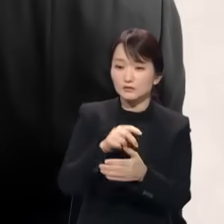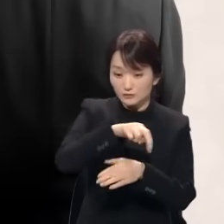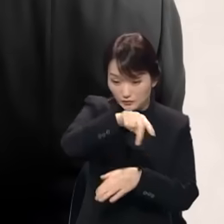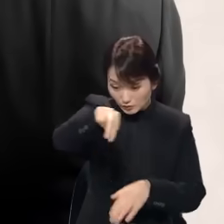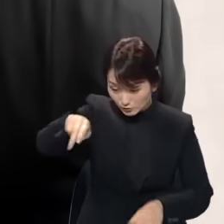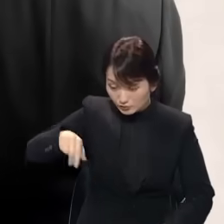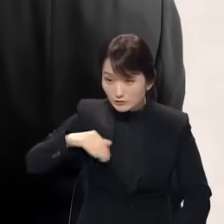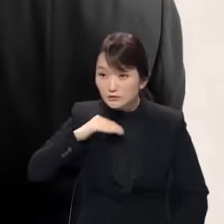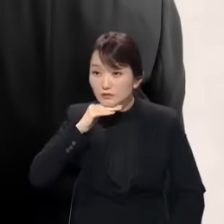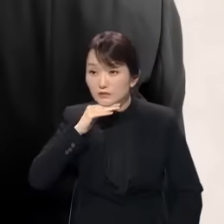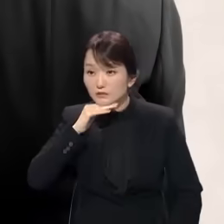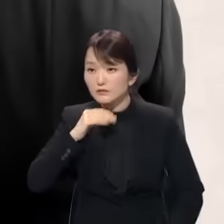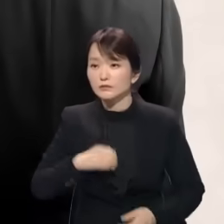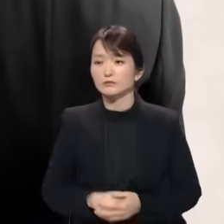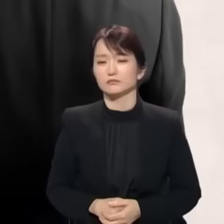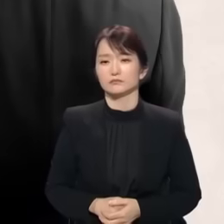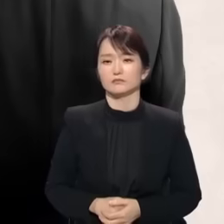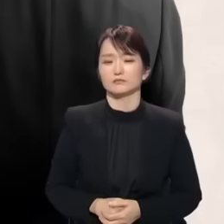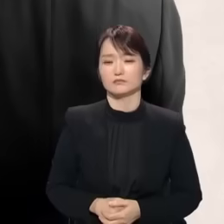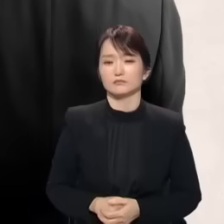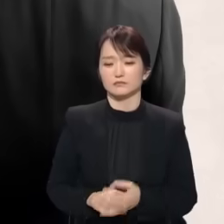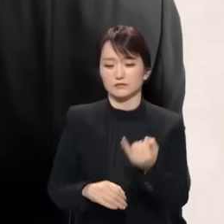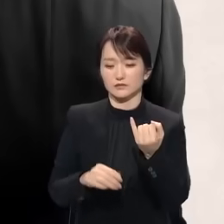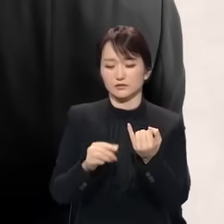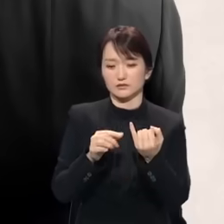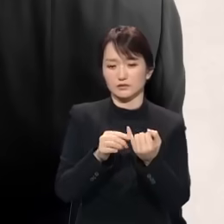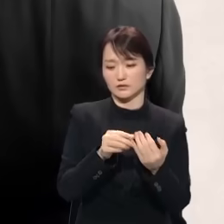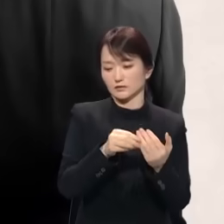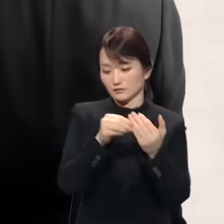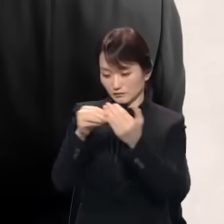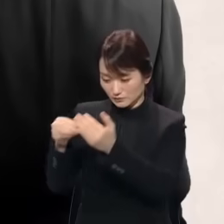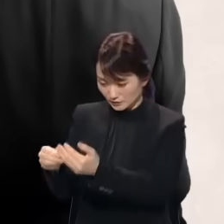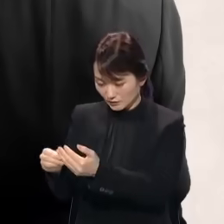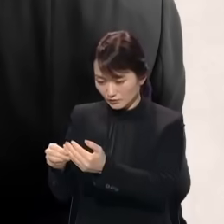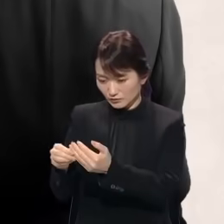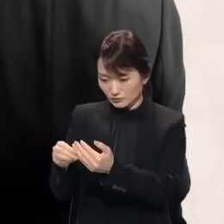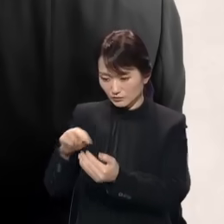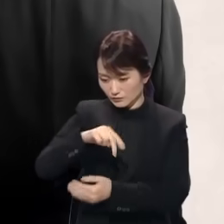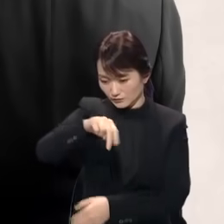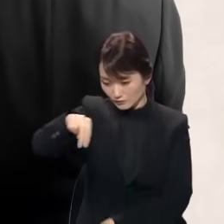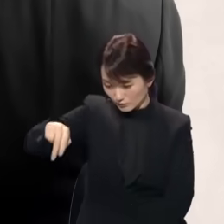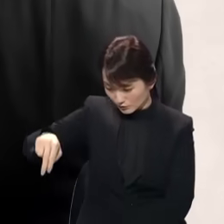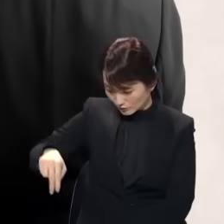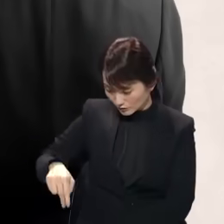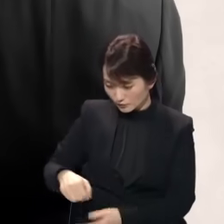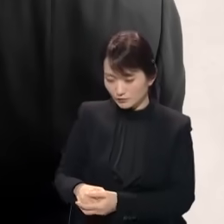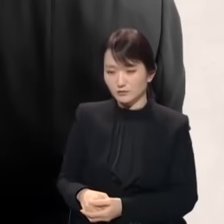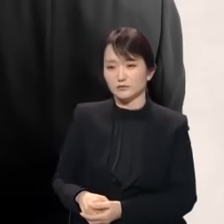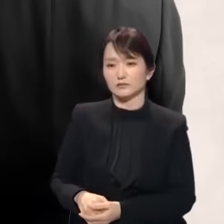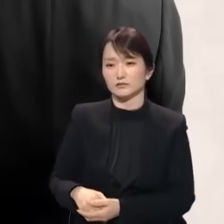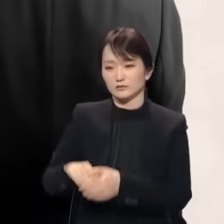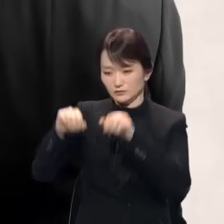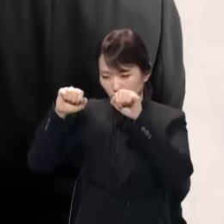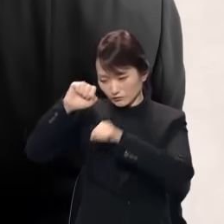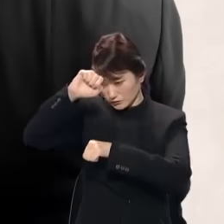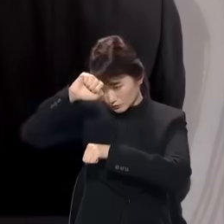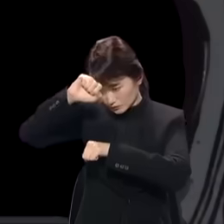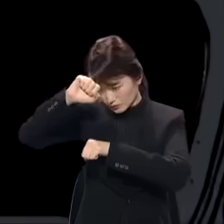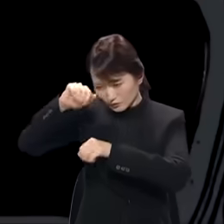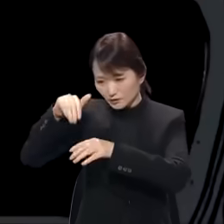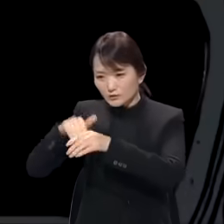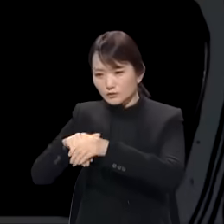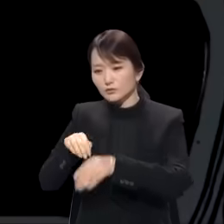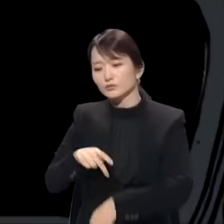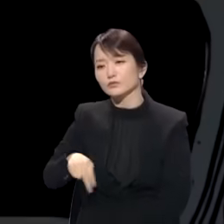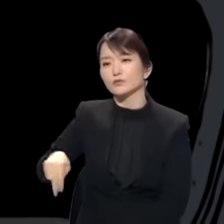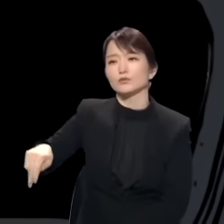내년을 데리고 604호 내려갔어요 그리고 난 뒤에 이제 슬리퍼를 신고 올라왔으니까 운동화로 가라시는 건 뭐냐면이 뭔가를 갖다 하려고 하는